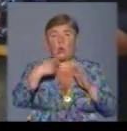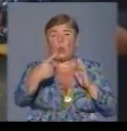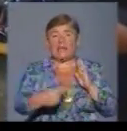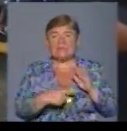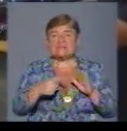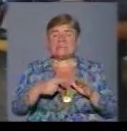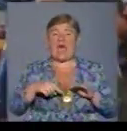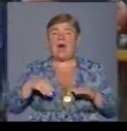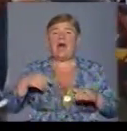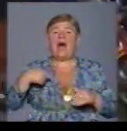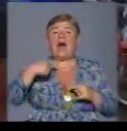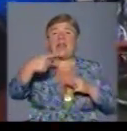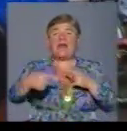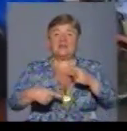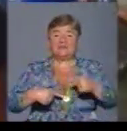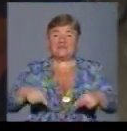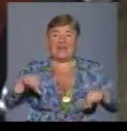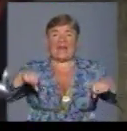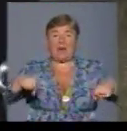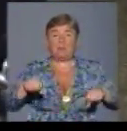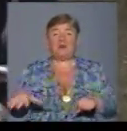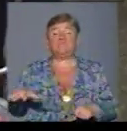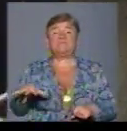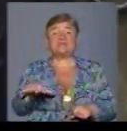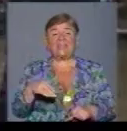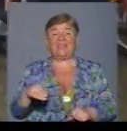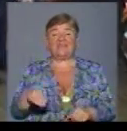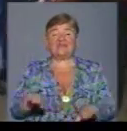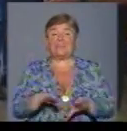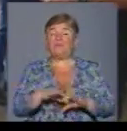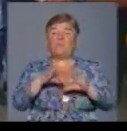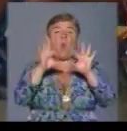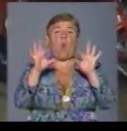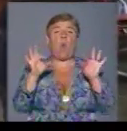з обвісом, мотор оригінальний,